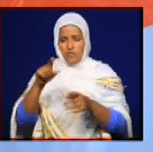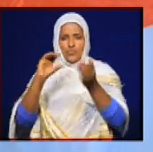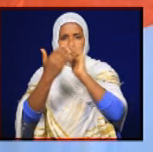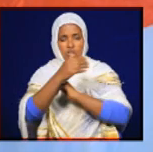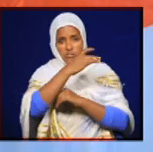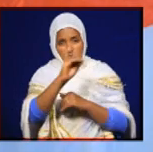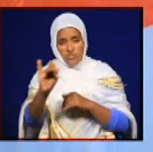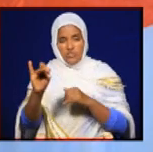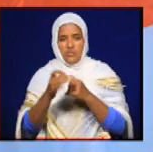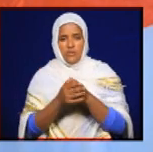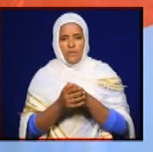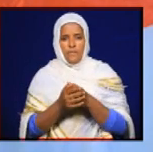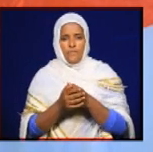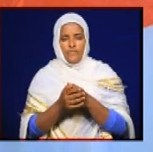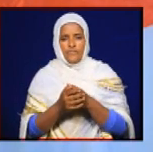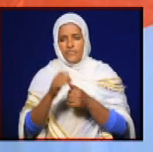በእንባ ሻንቺ ሁኛት እንጂ